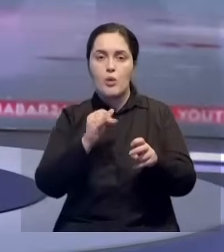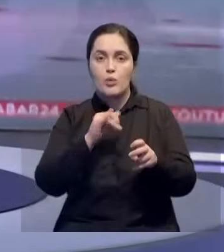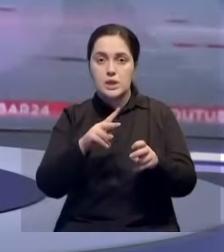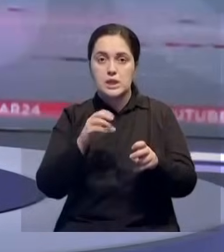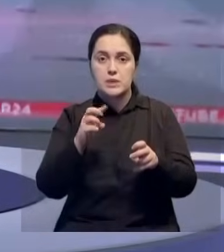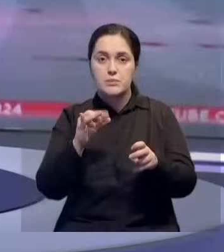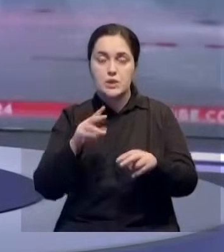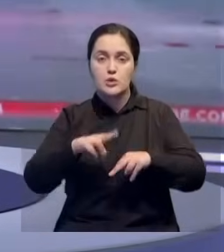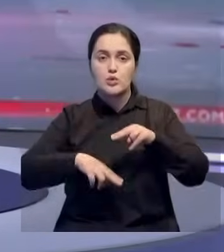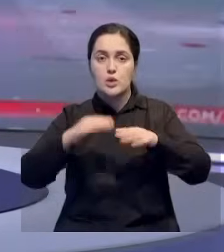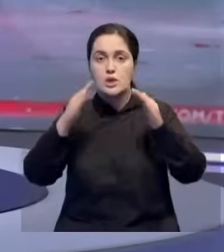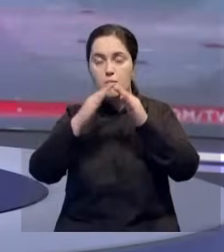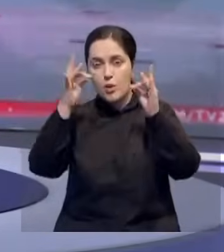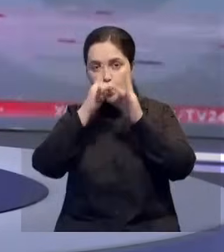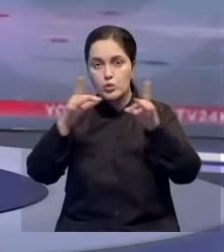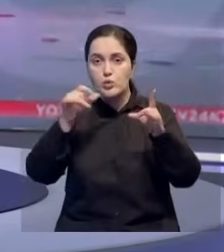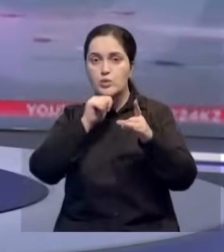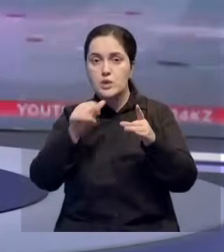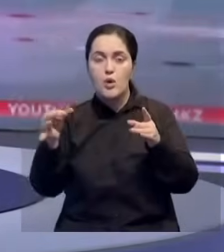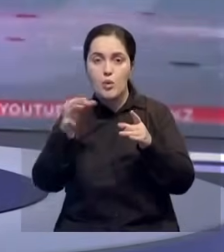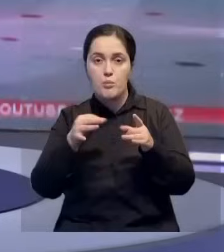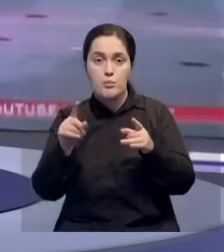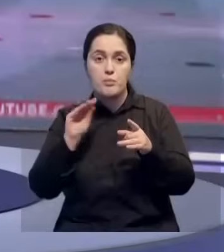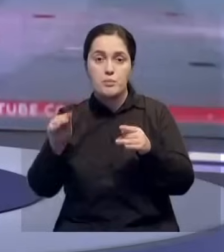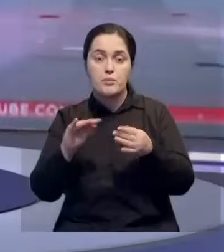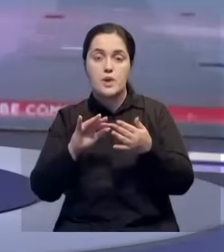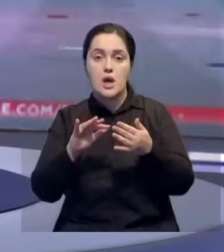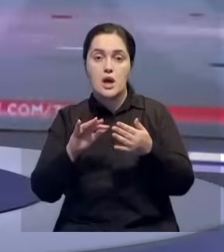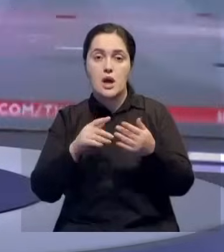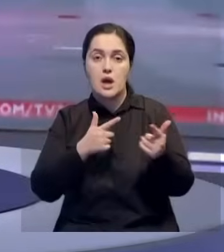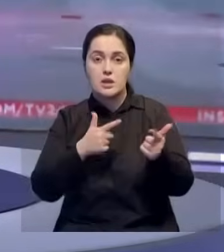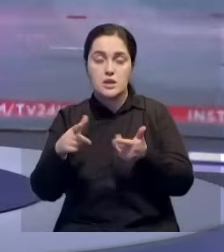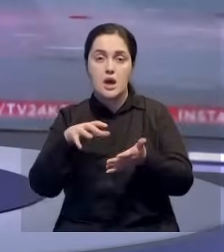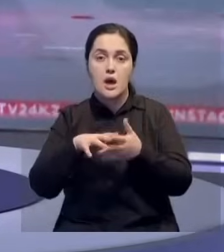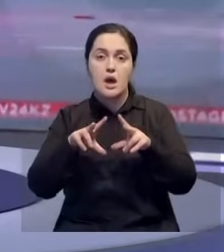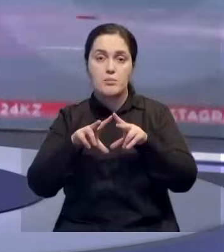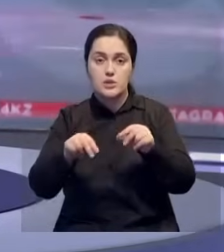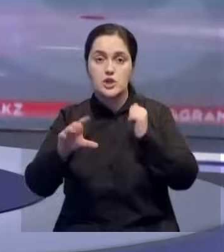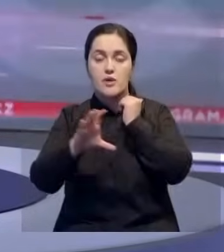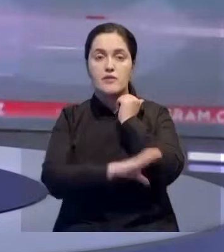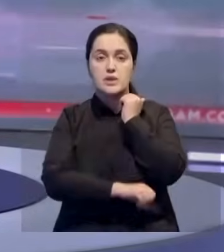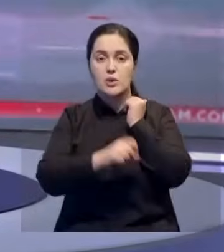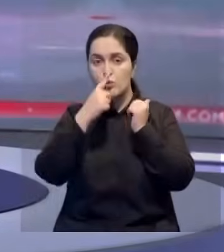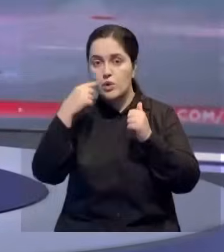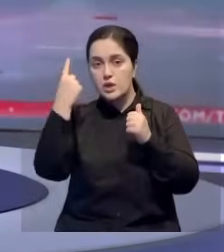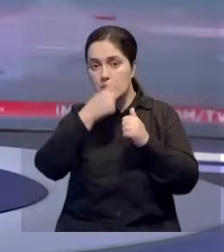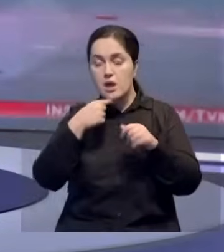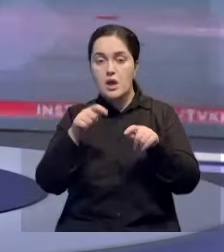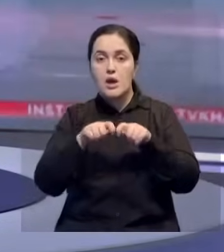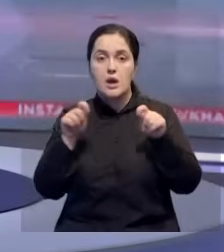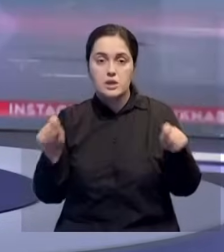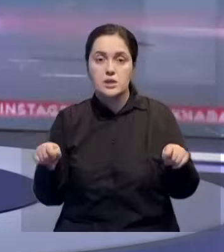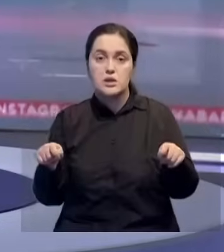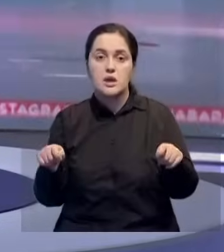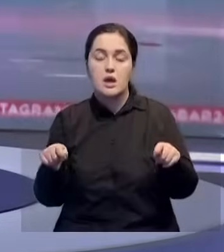дома культуры и в Кустанайской области. Один из них появится в поселке Пригородные. Сдать объект обещают в конце года. К